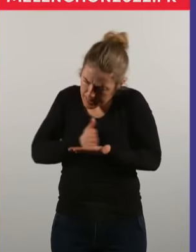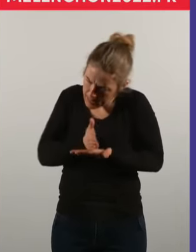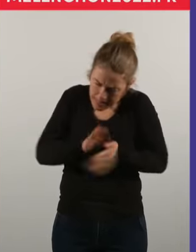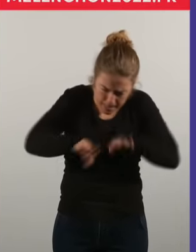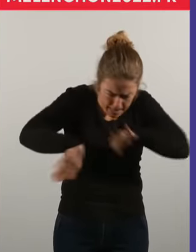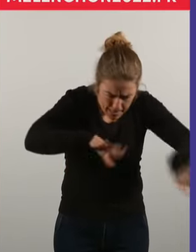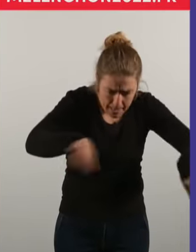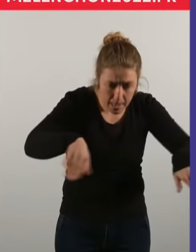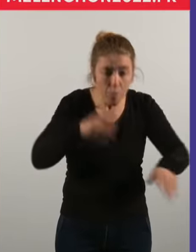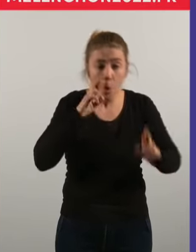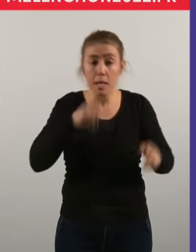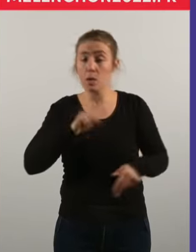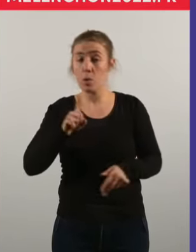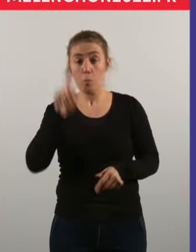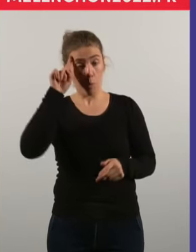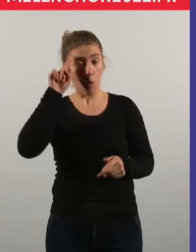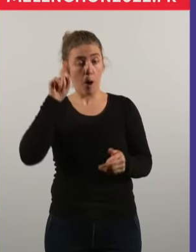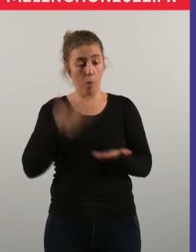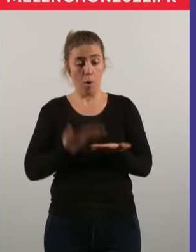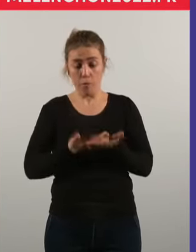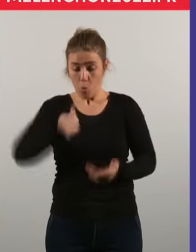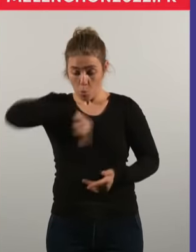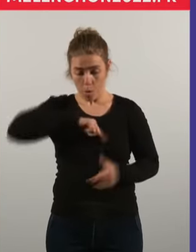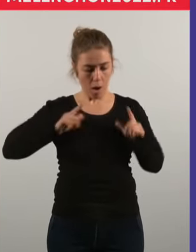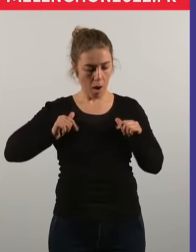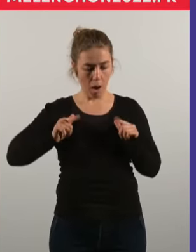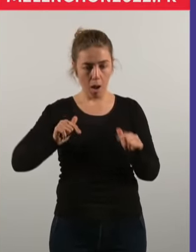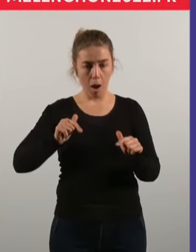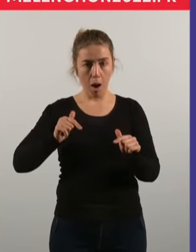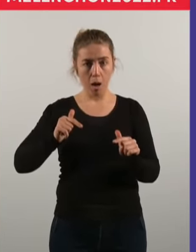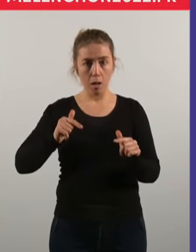nous voilà, puisque nous sommes toujours là, que nous sommes